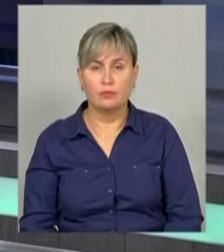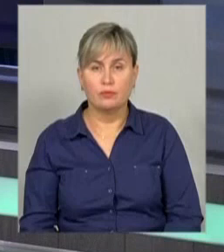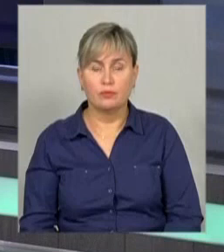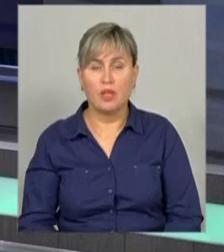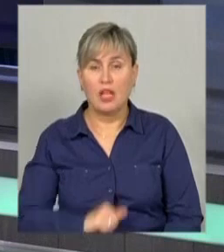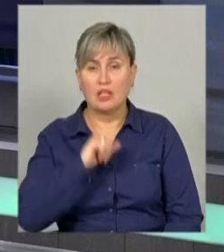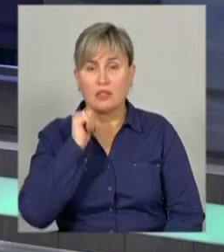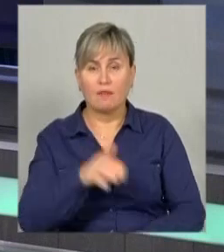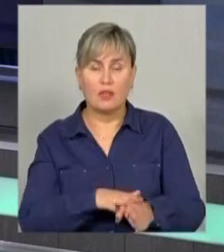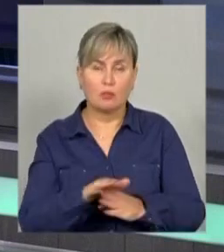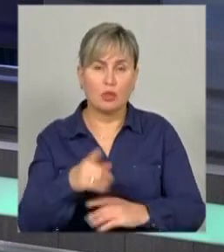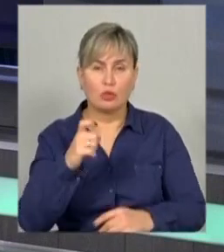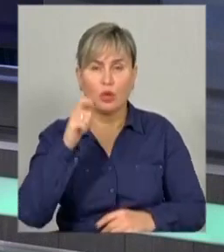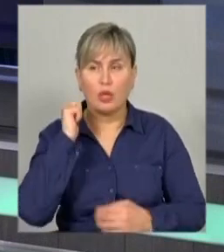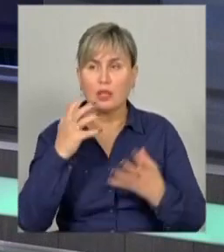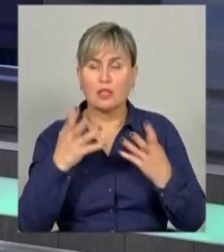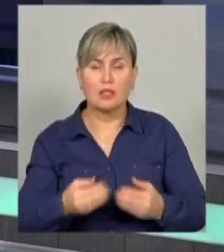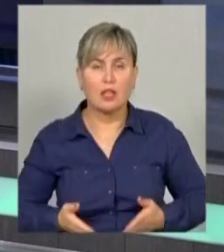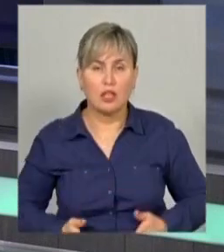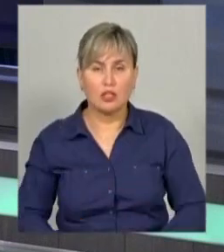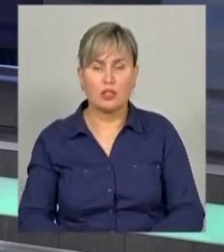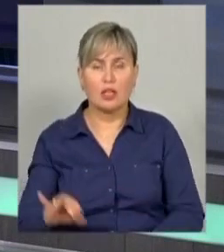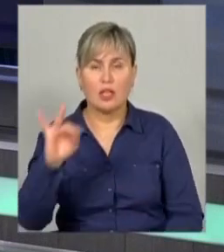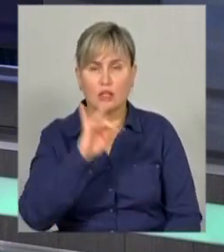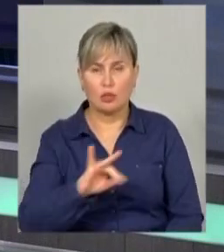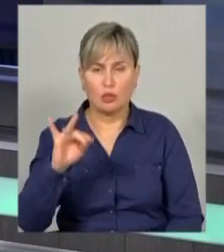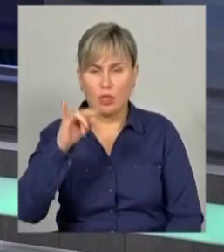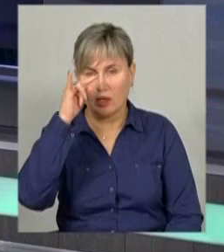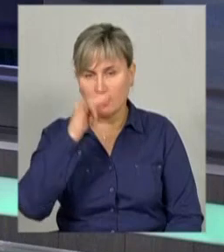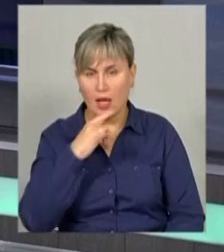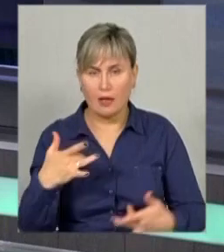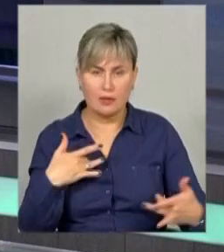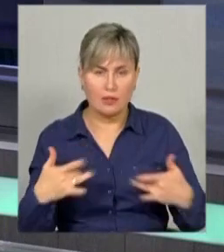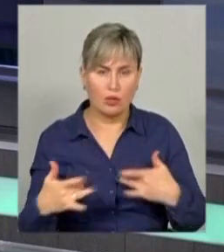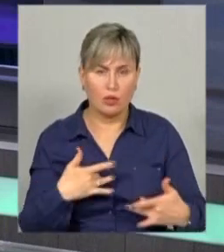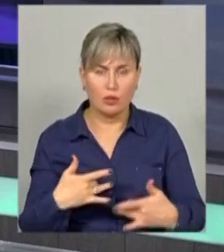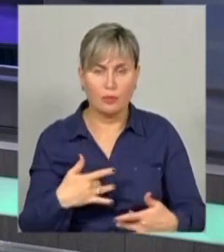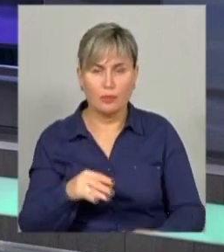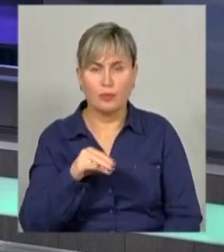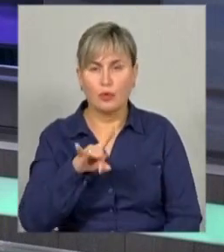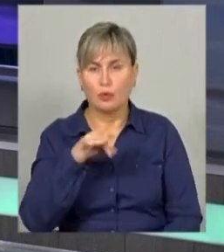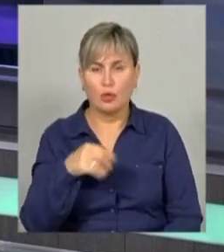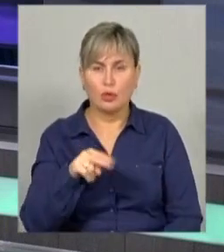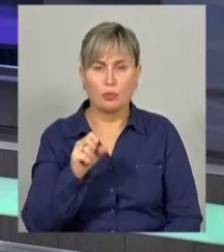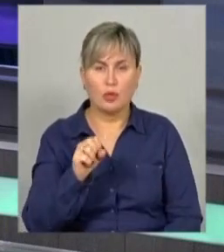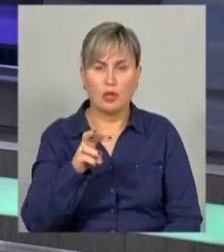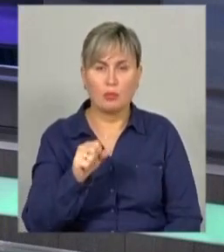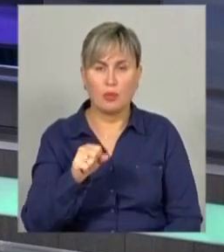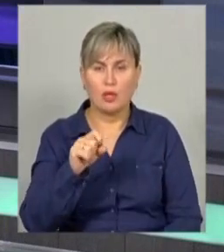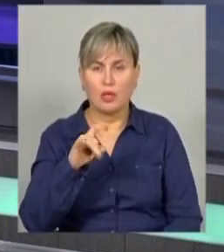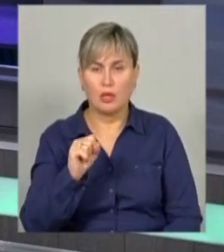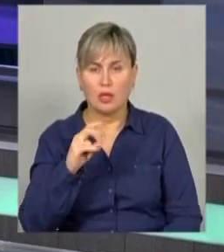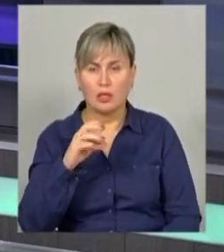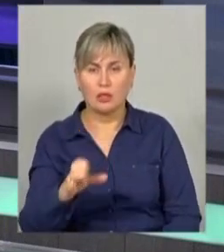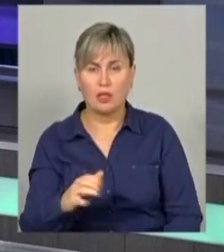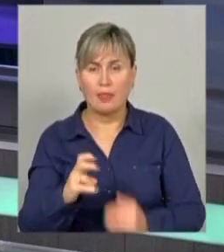завтра исполняется Сто лет со дня рождения легендарного Казахстанского актера театра и кино Юрия померанцева в честь юбилей